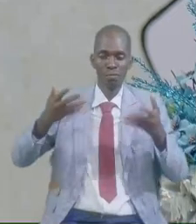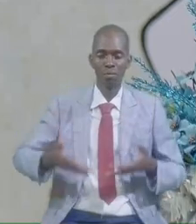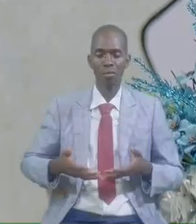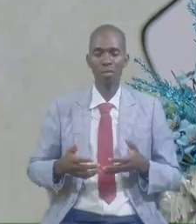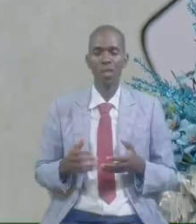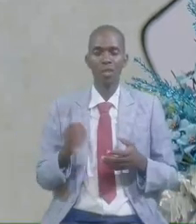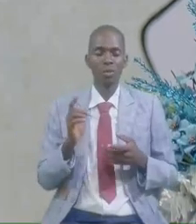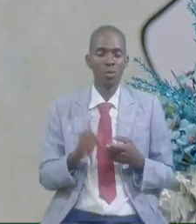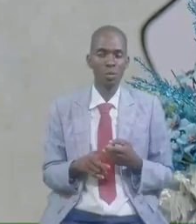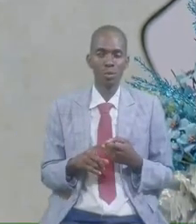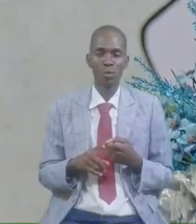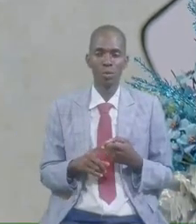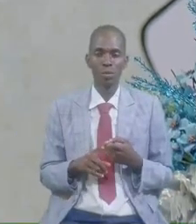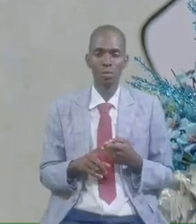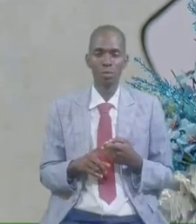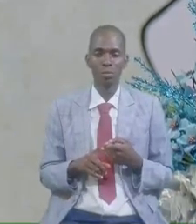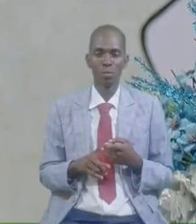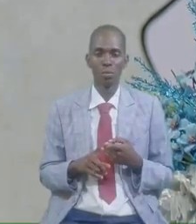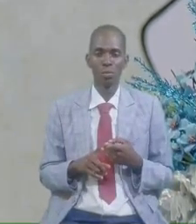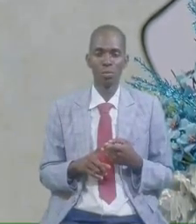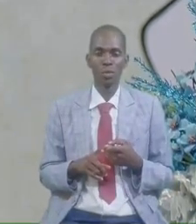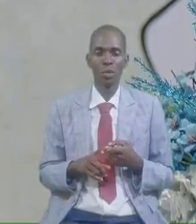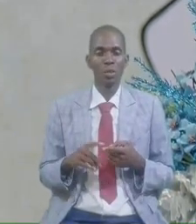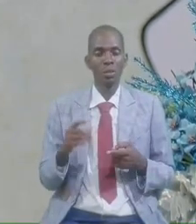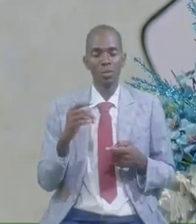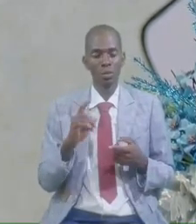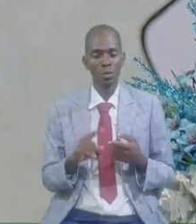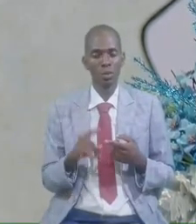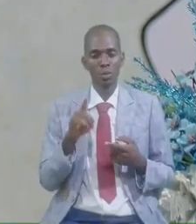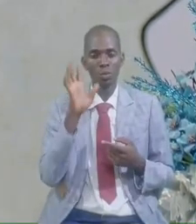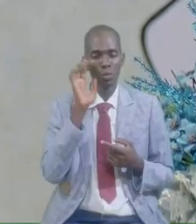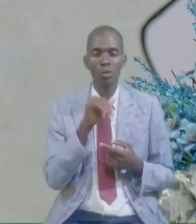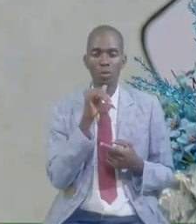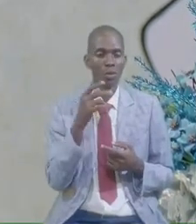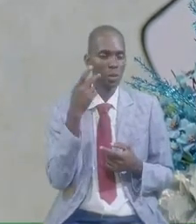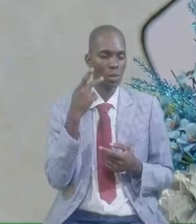tes problèmes de partir. Et tu ne les verras plus.